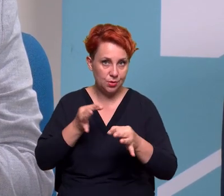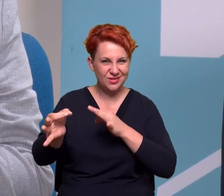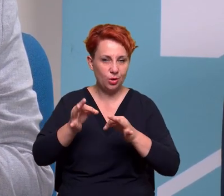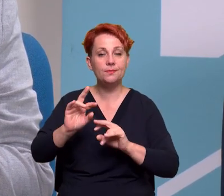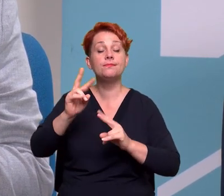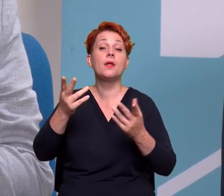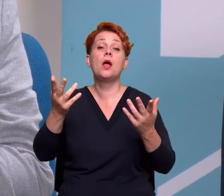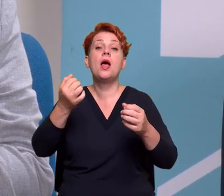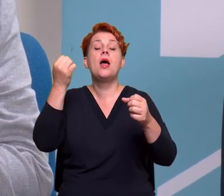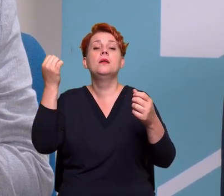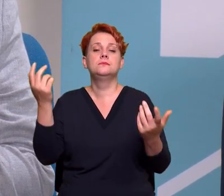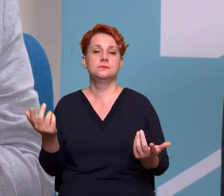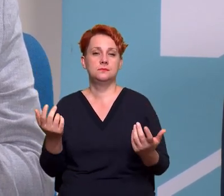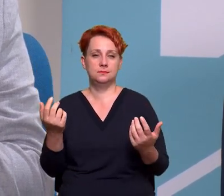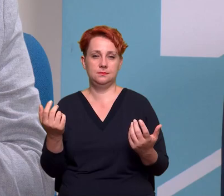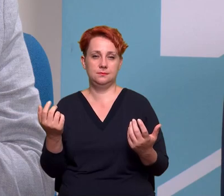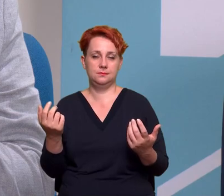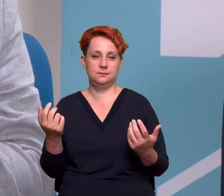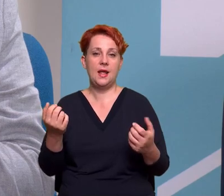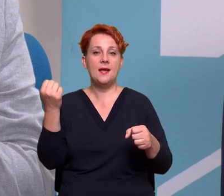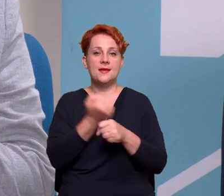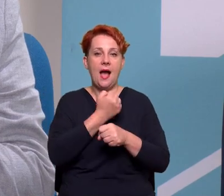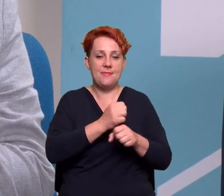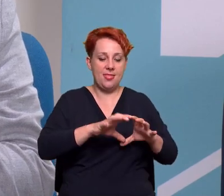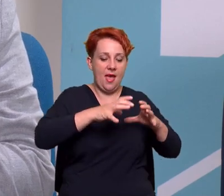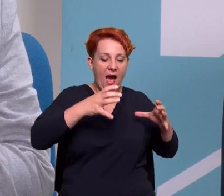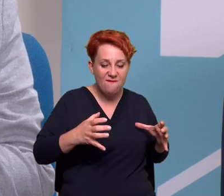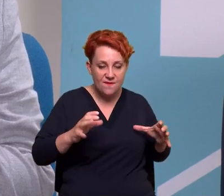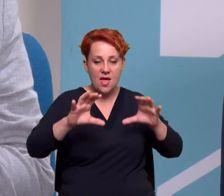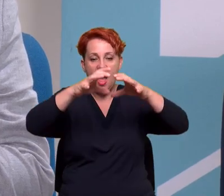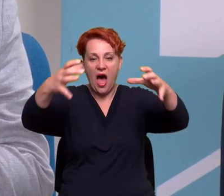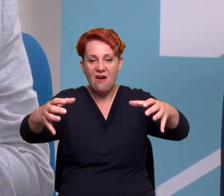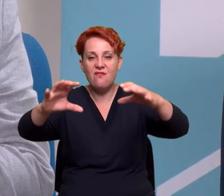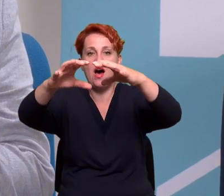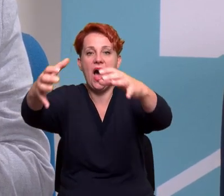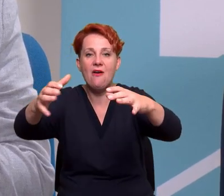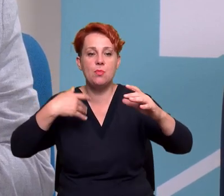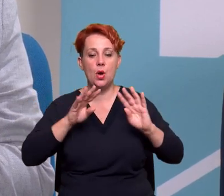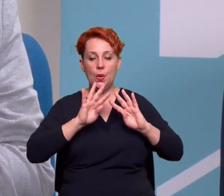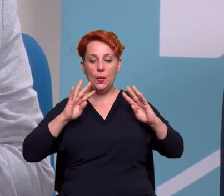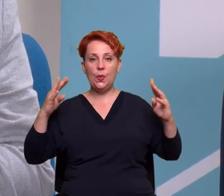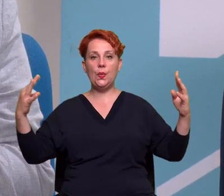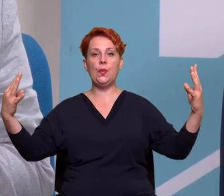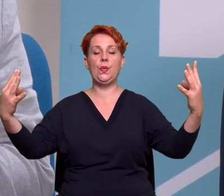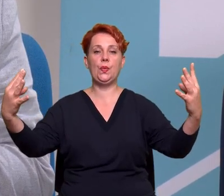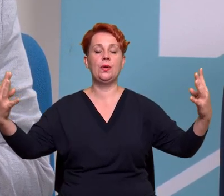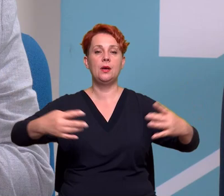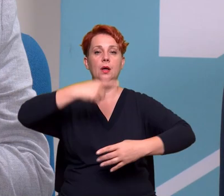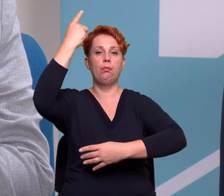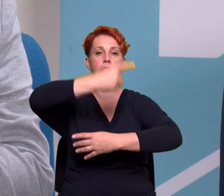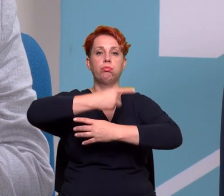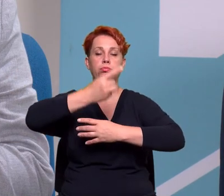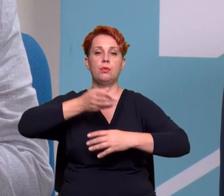historia z kamieniami milowymi, które zostały ustawione na rogatkach Breslau na początku